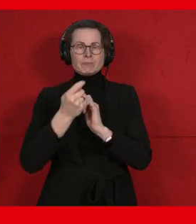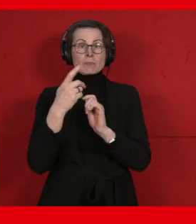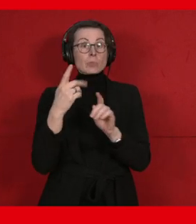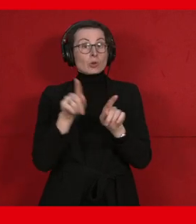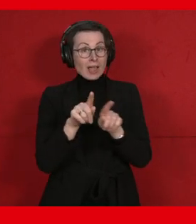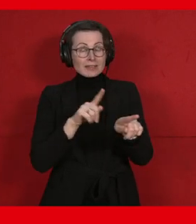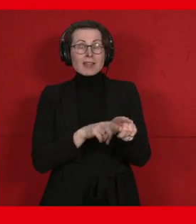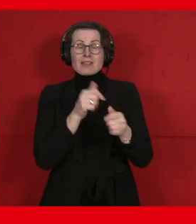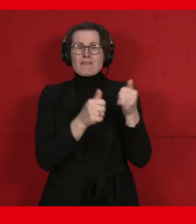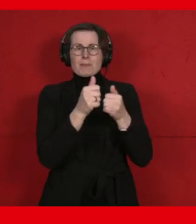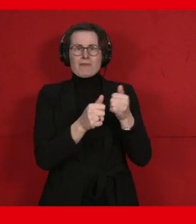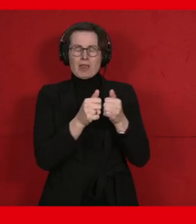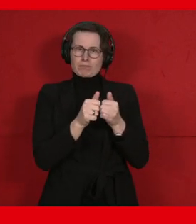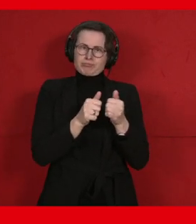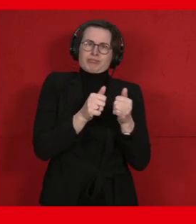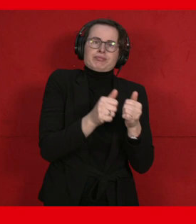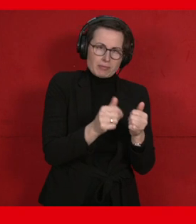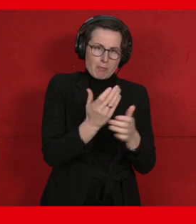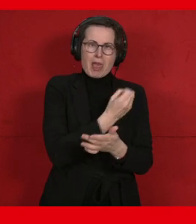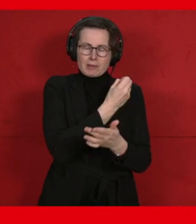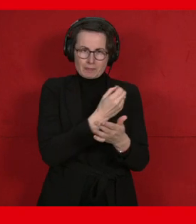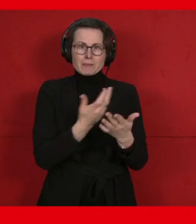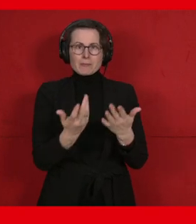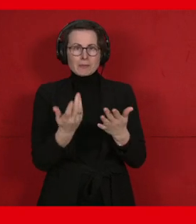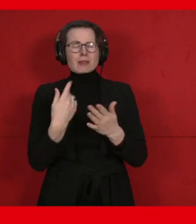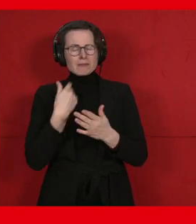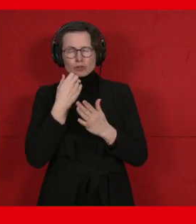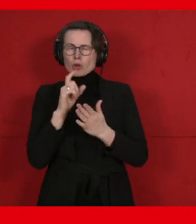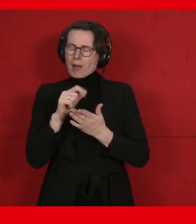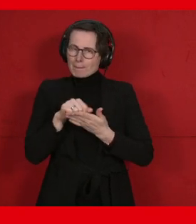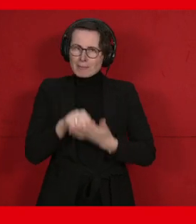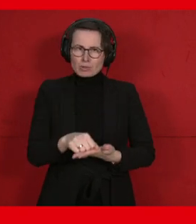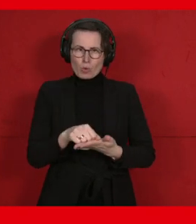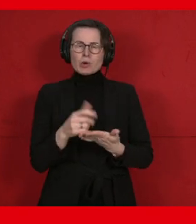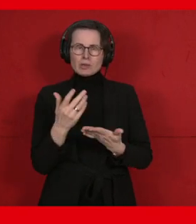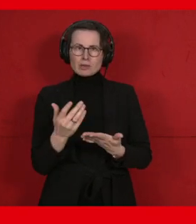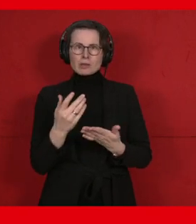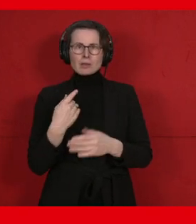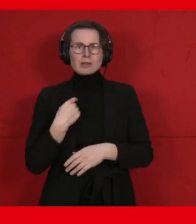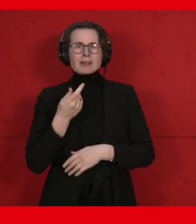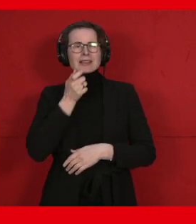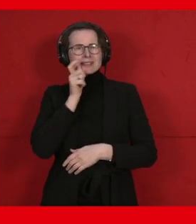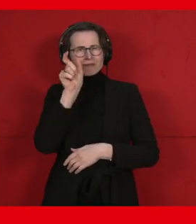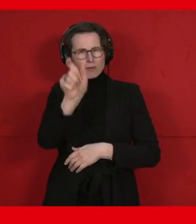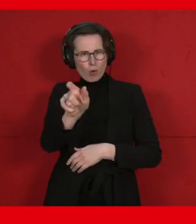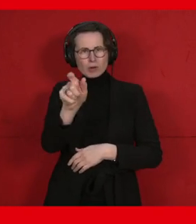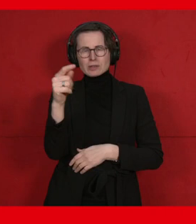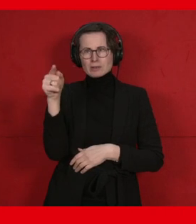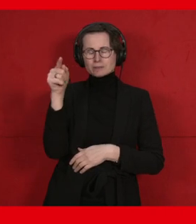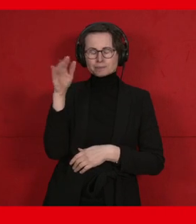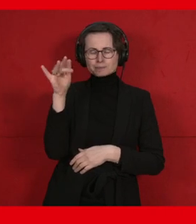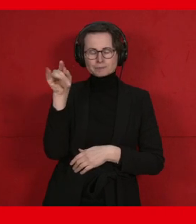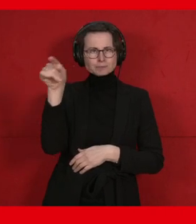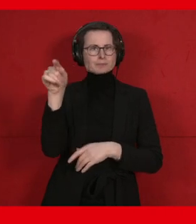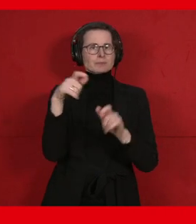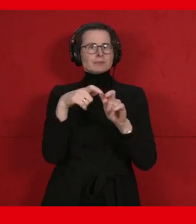der Wettbewerbsfähigkeit. Und das ist wirklich, ich möchte es wirklich nochmal unterstreichen, denn das ist ein Wort, was ich im Missionspapier der